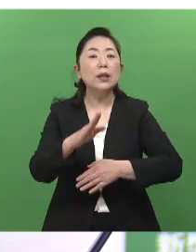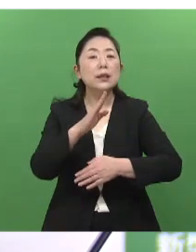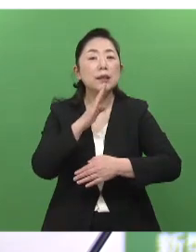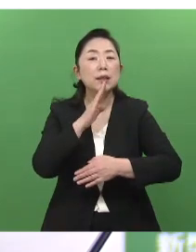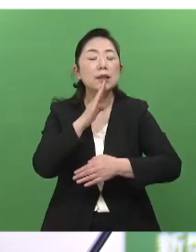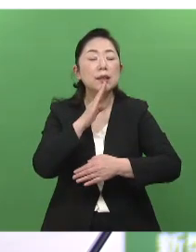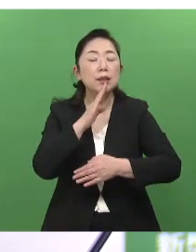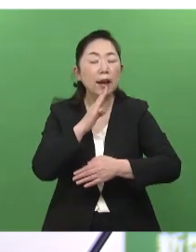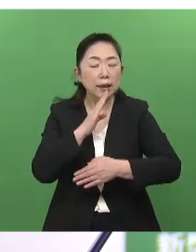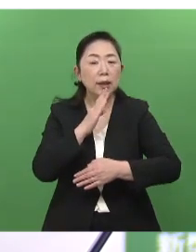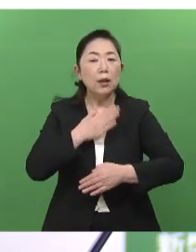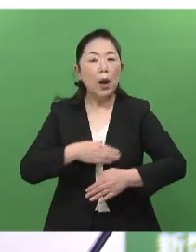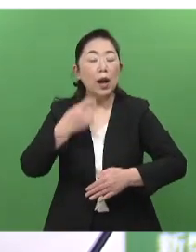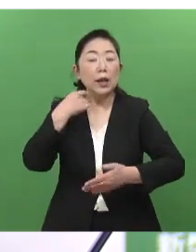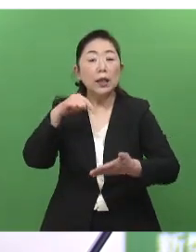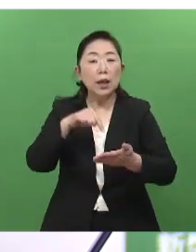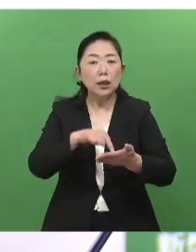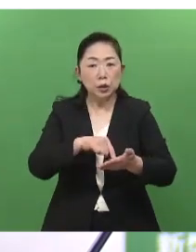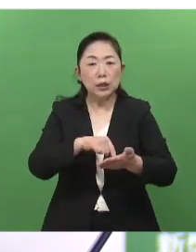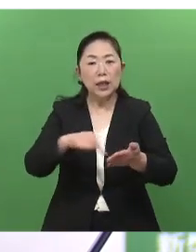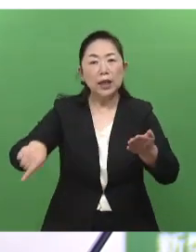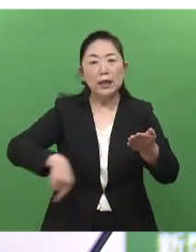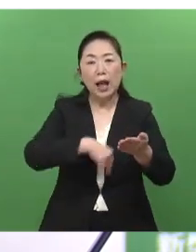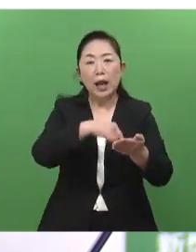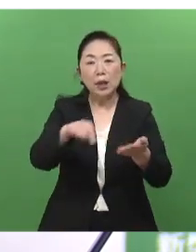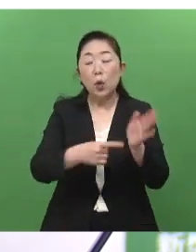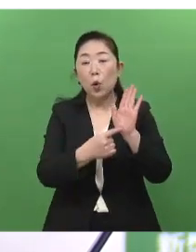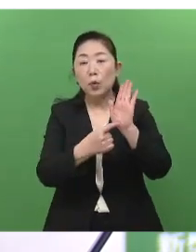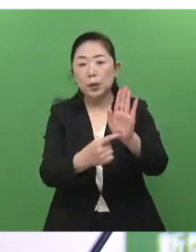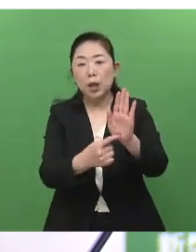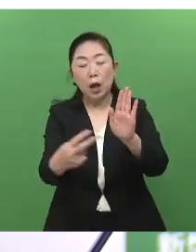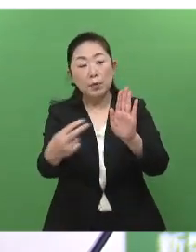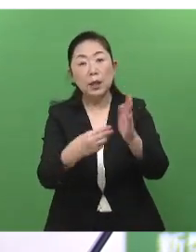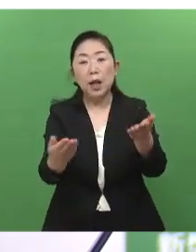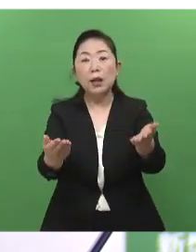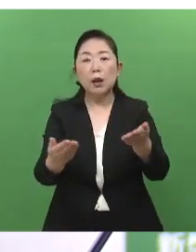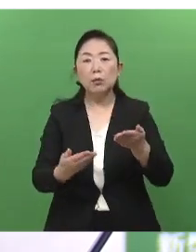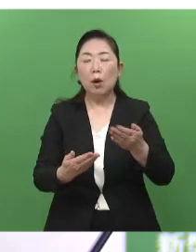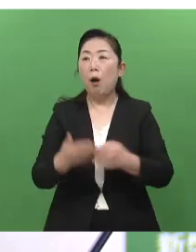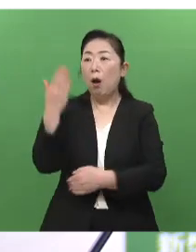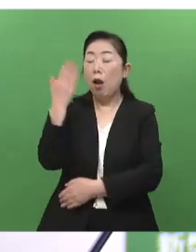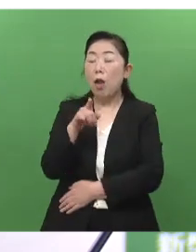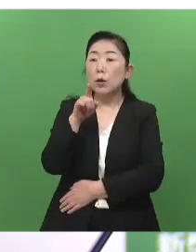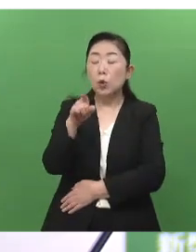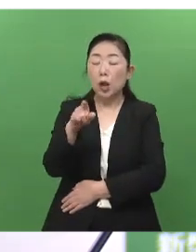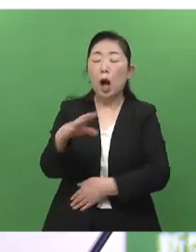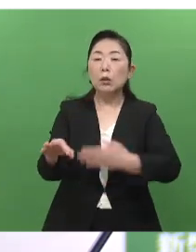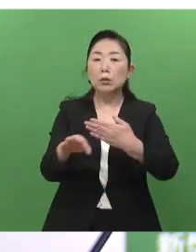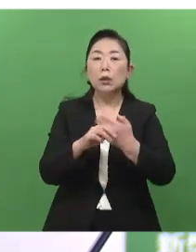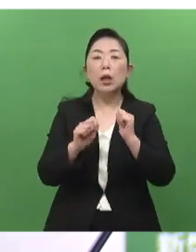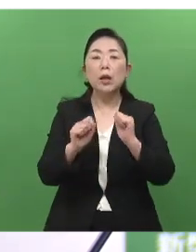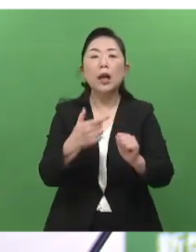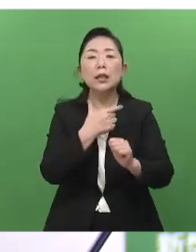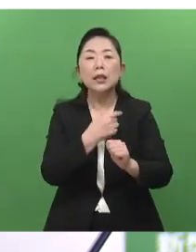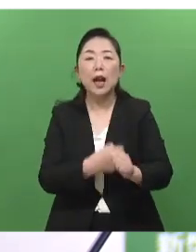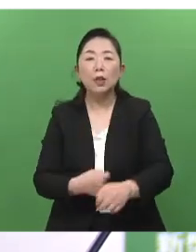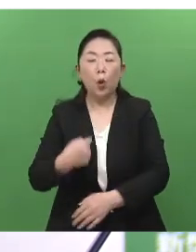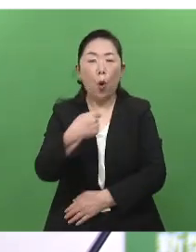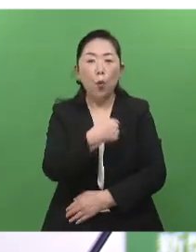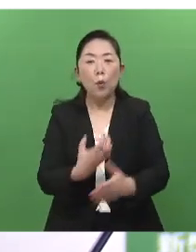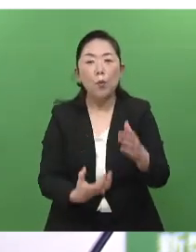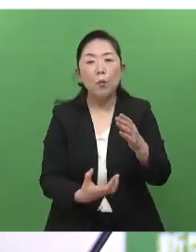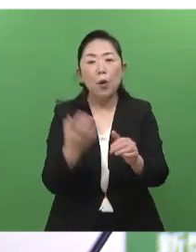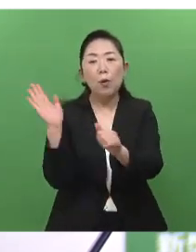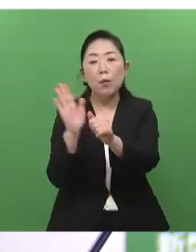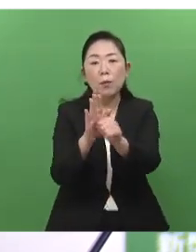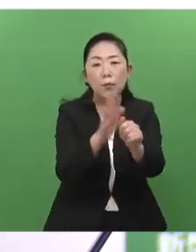にご提供することによって、あ、うちでももう一回やってみようよという話になるようにですね、徹底をして、サ